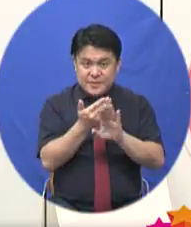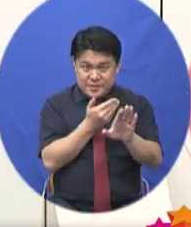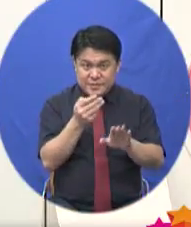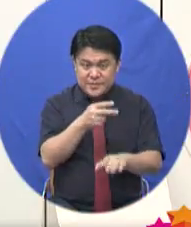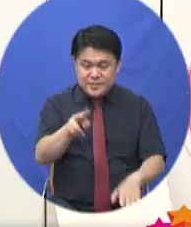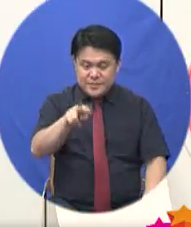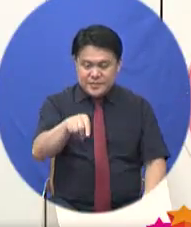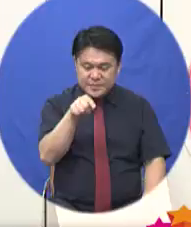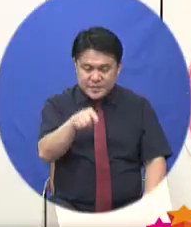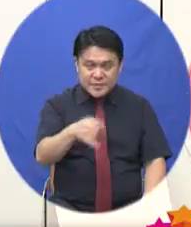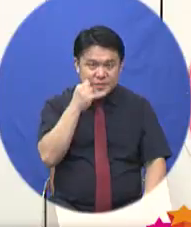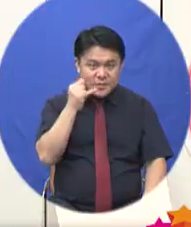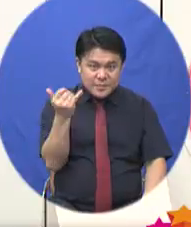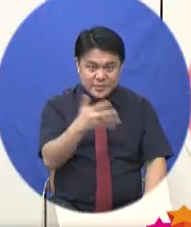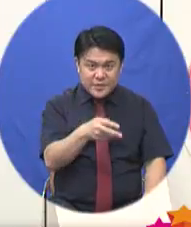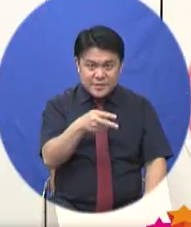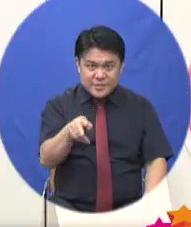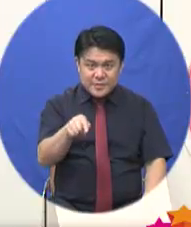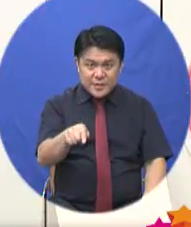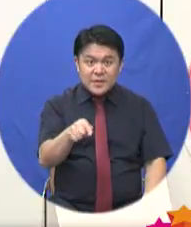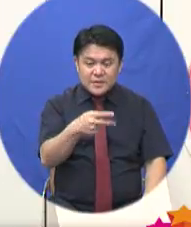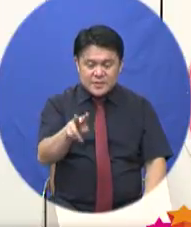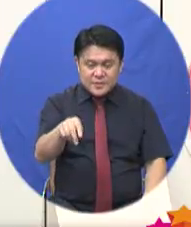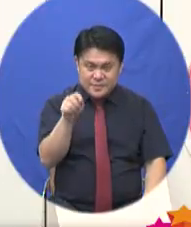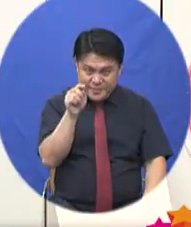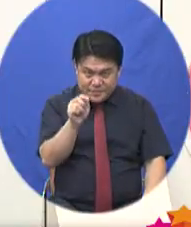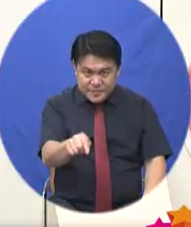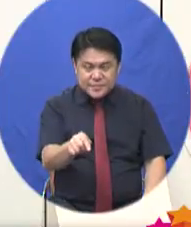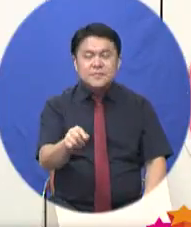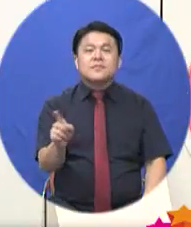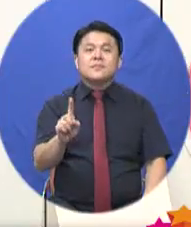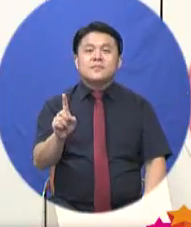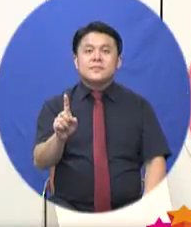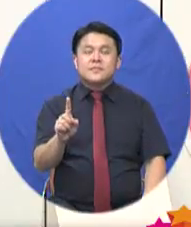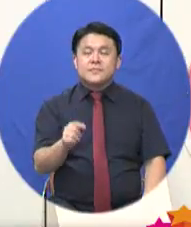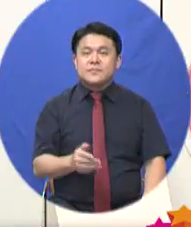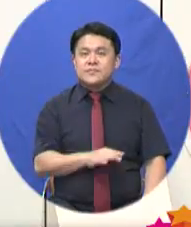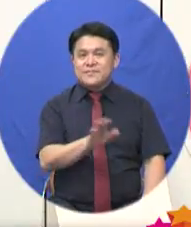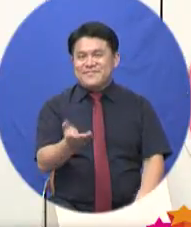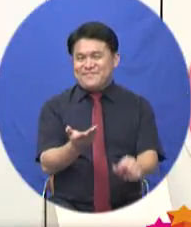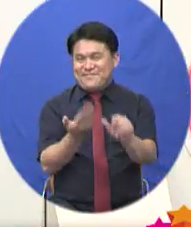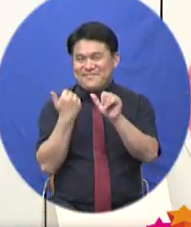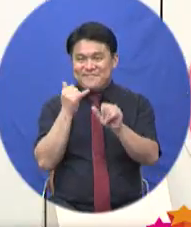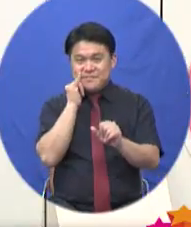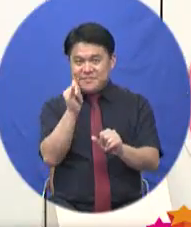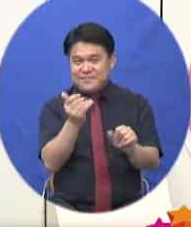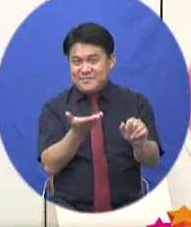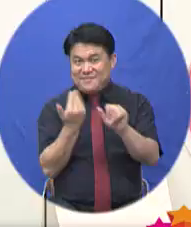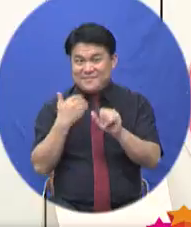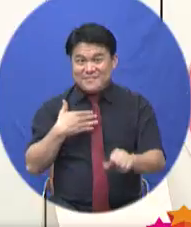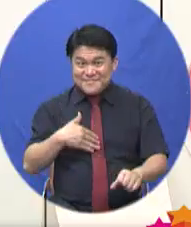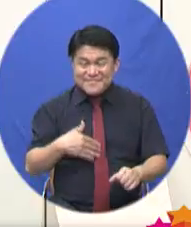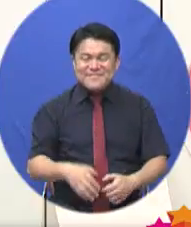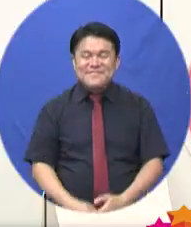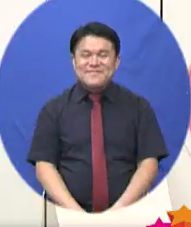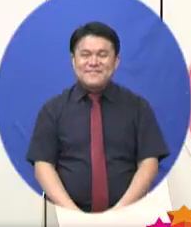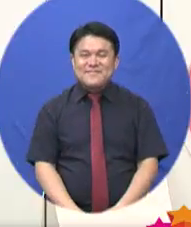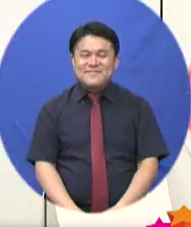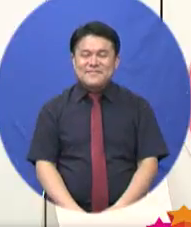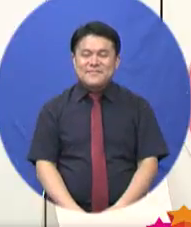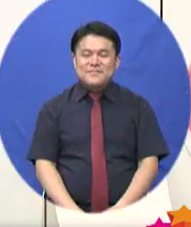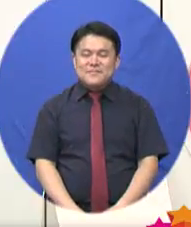우물정자 연락처를 남겨놓으시고 다시 우물정자를 누르시면 바로 저희가 연락을 드리도록